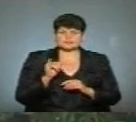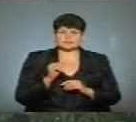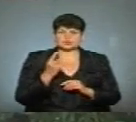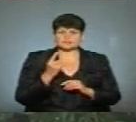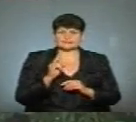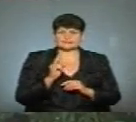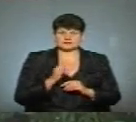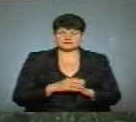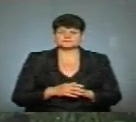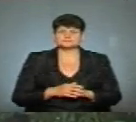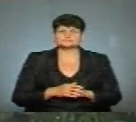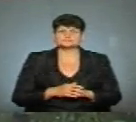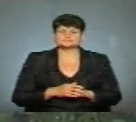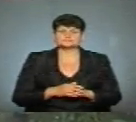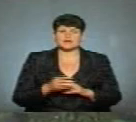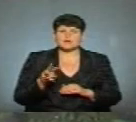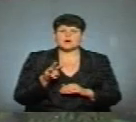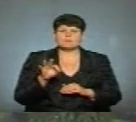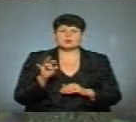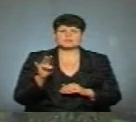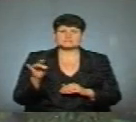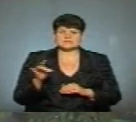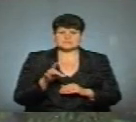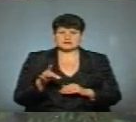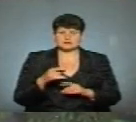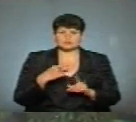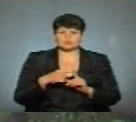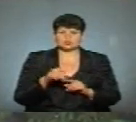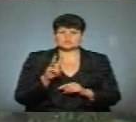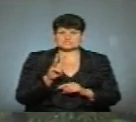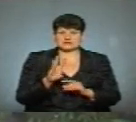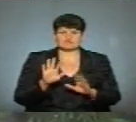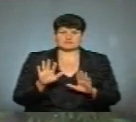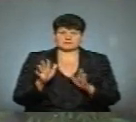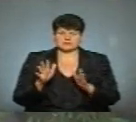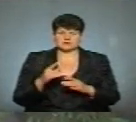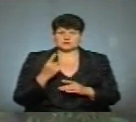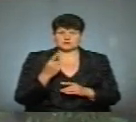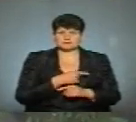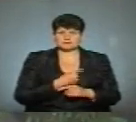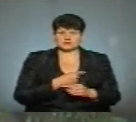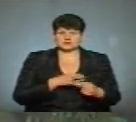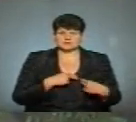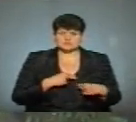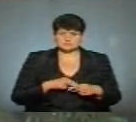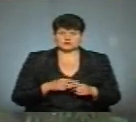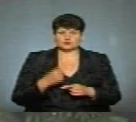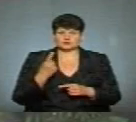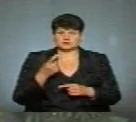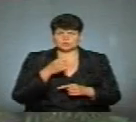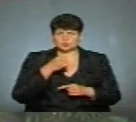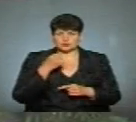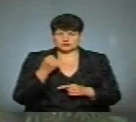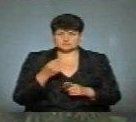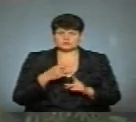одна дитина. Монастириський район плюс 3 випадки, один медичний працівник, один